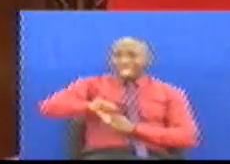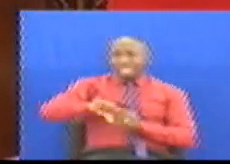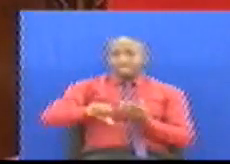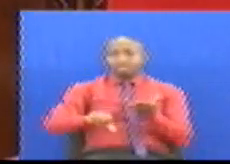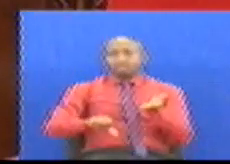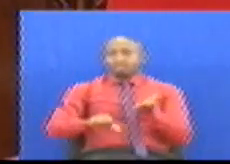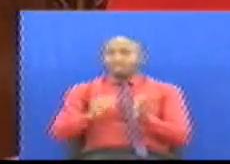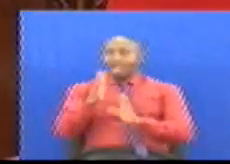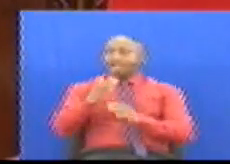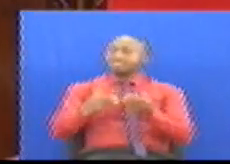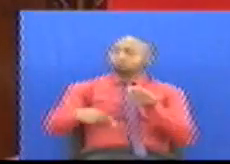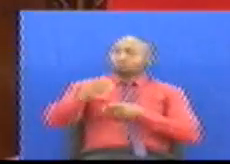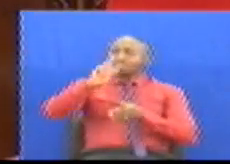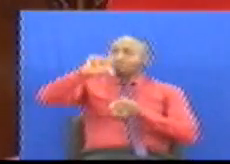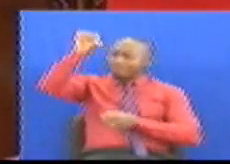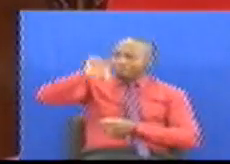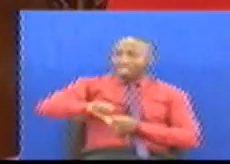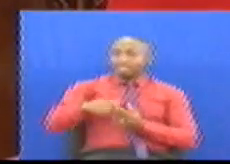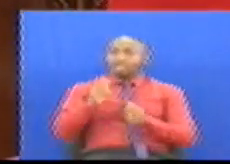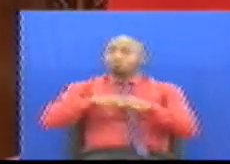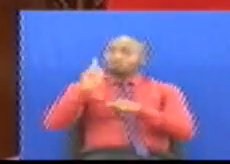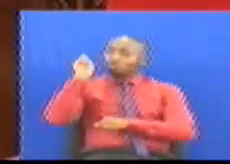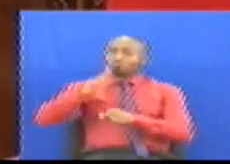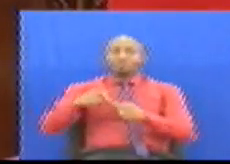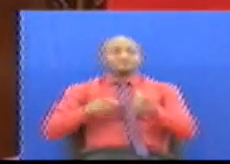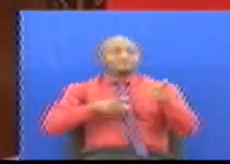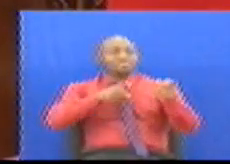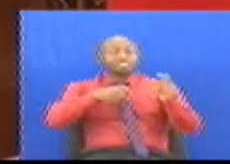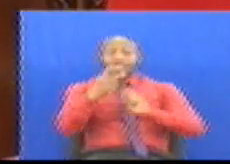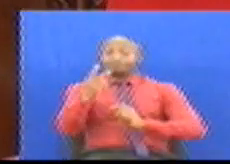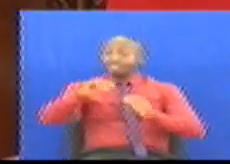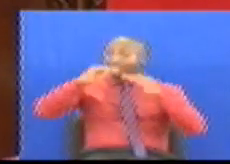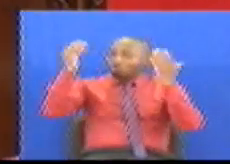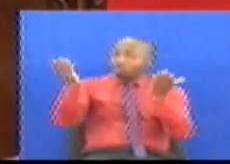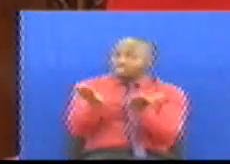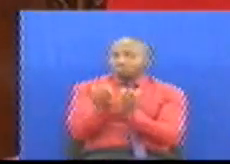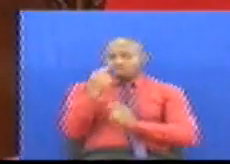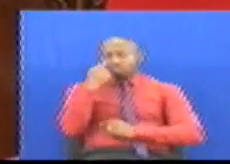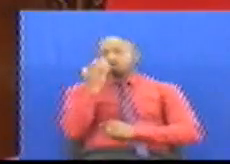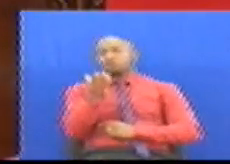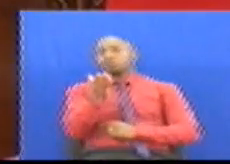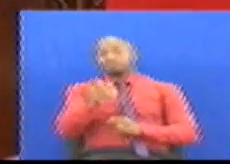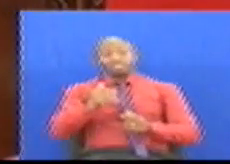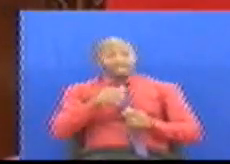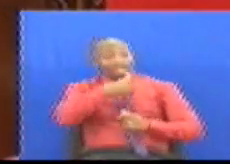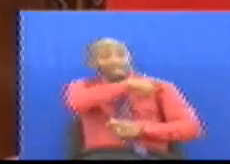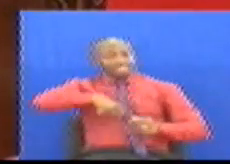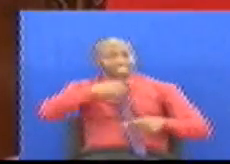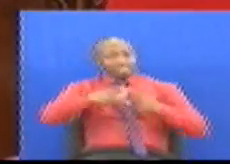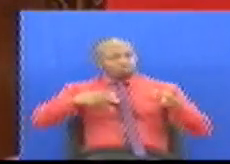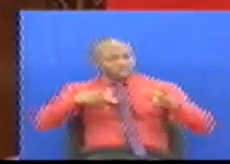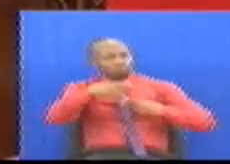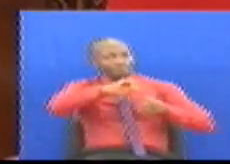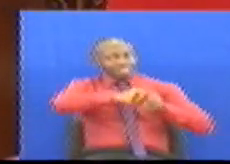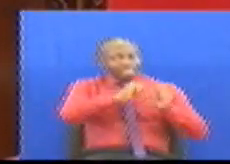Economic crisis ilitokea. Lakini wakati huo kulikuwa na vita ya pili ya dunia. Kwa hiyo wakaona ili rais huyo aendelee kutatua matatizo yaliyoko. Sasa leo